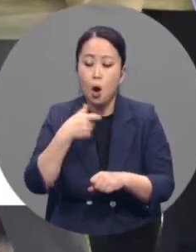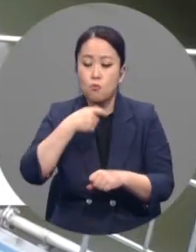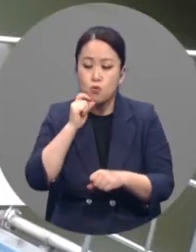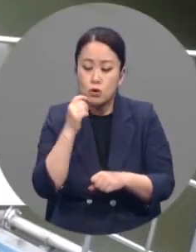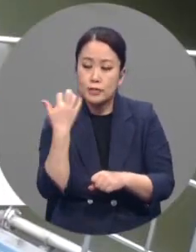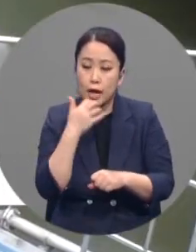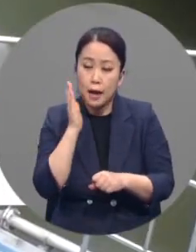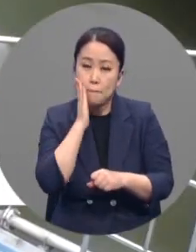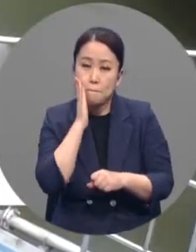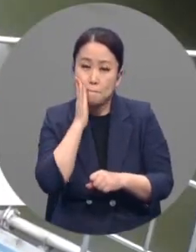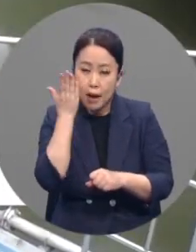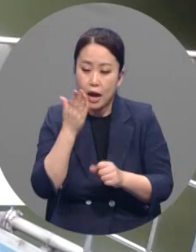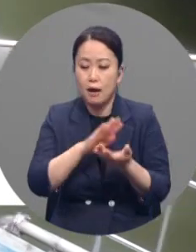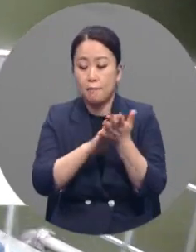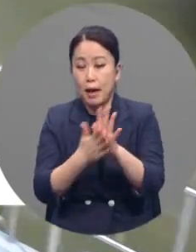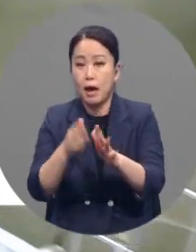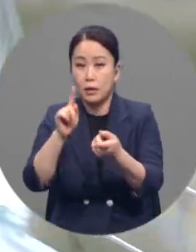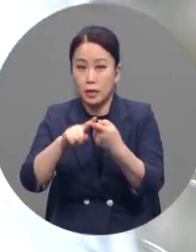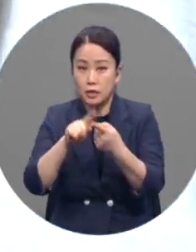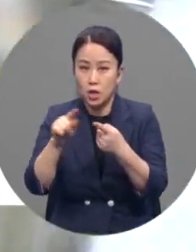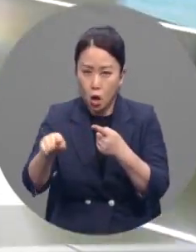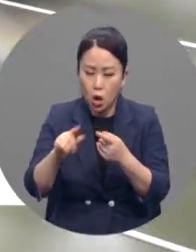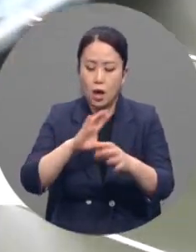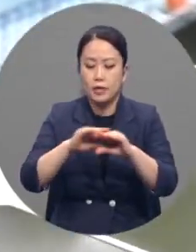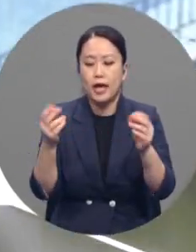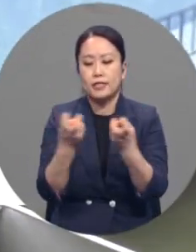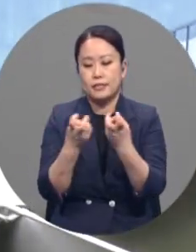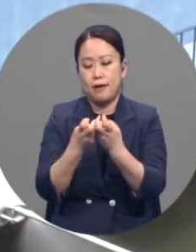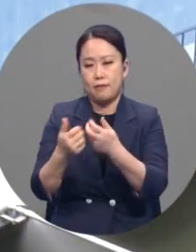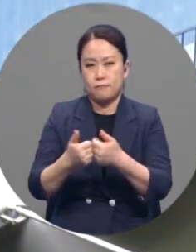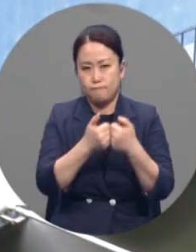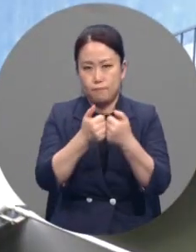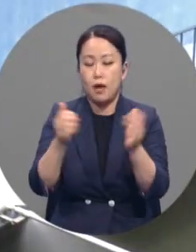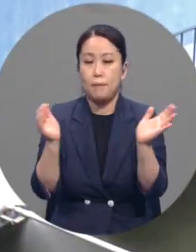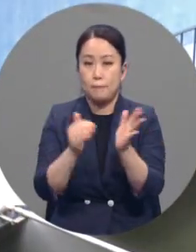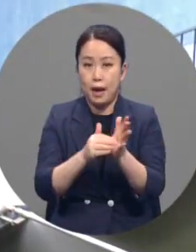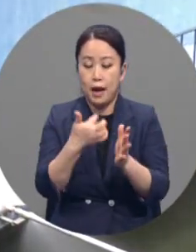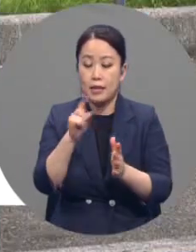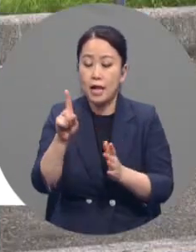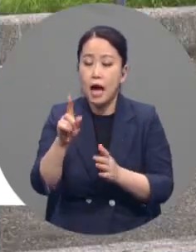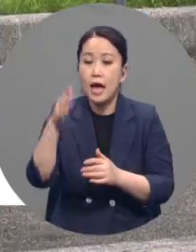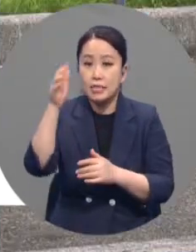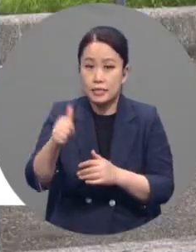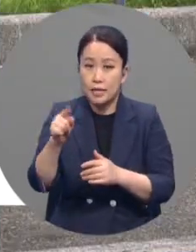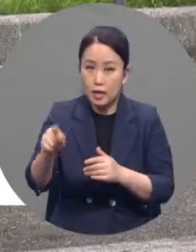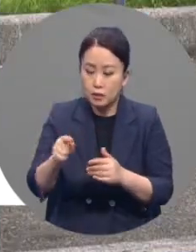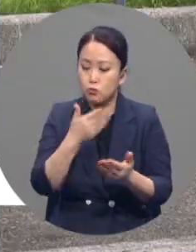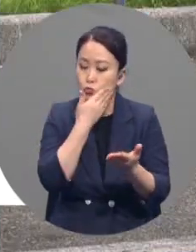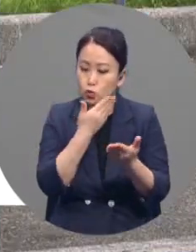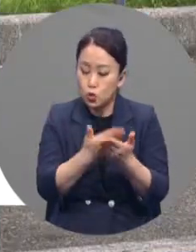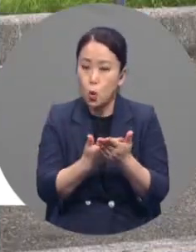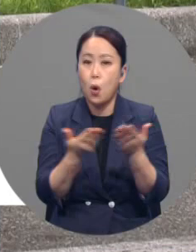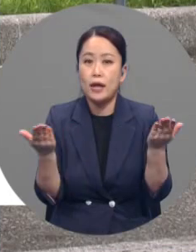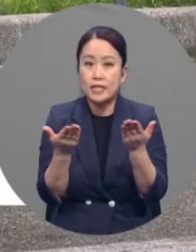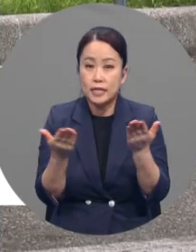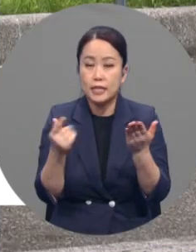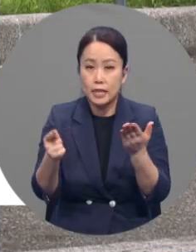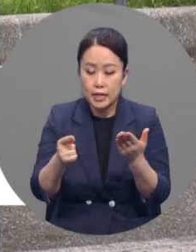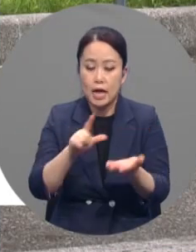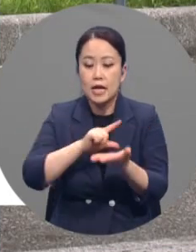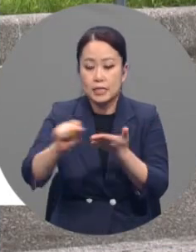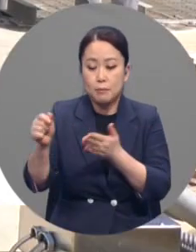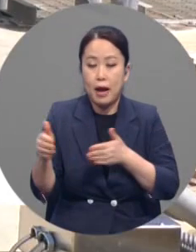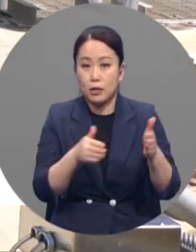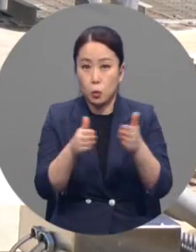현장을 점검하고 대책을 논의했습니다. 이 자리에서 나 시장은 핵심 지역 현안인 지방도